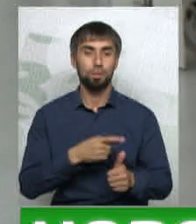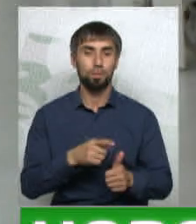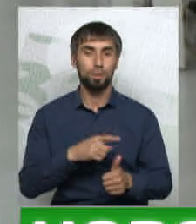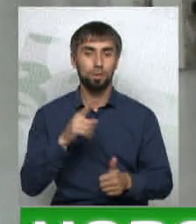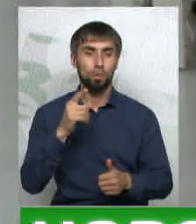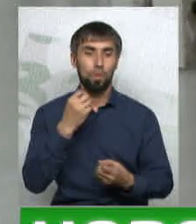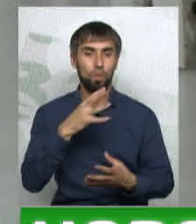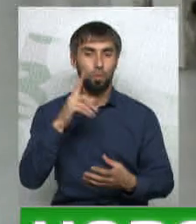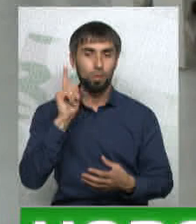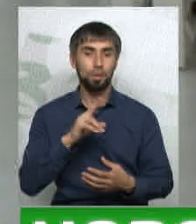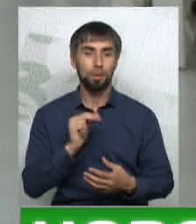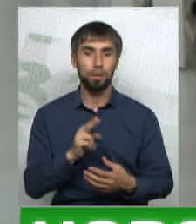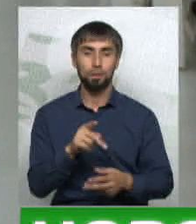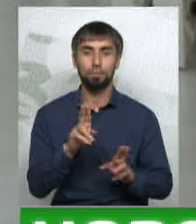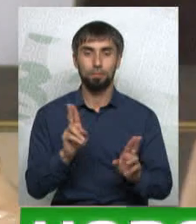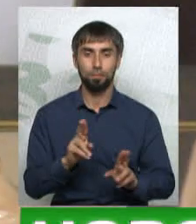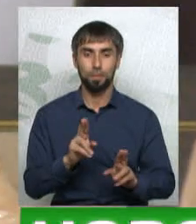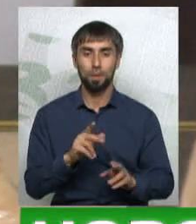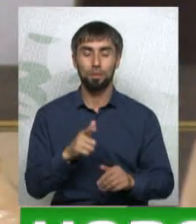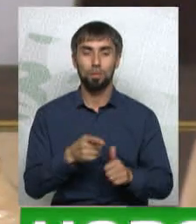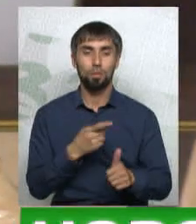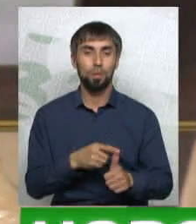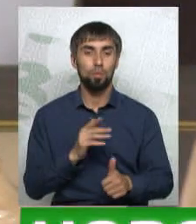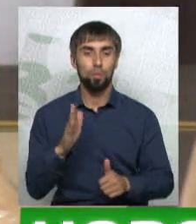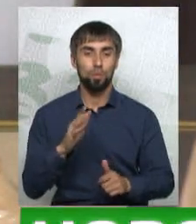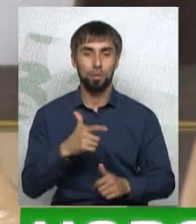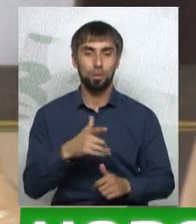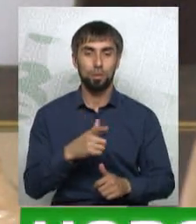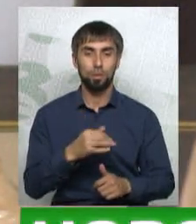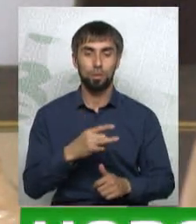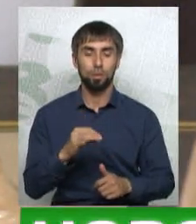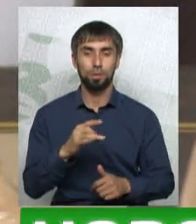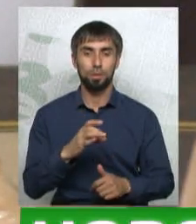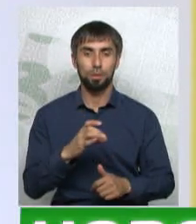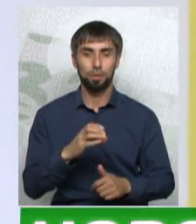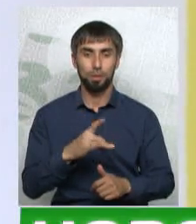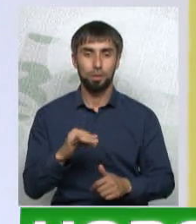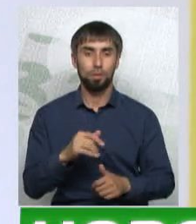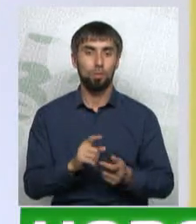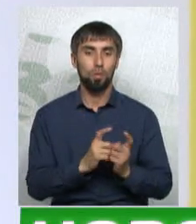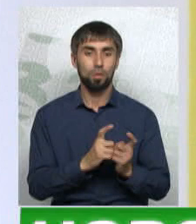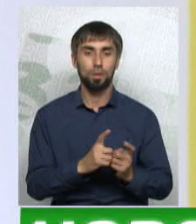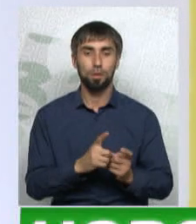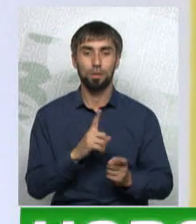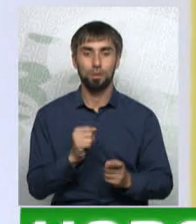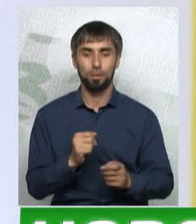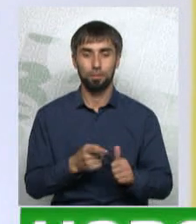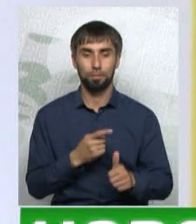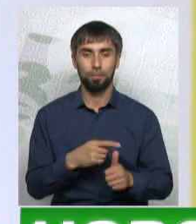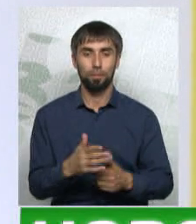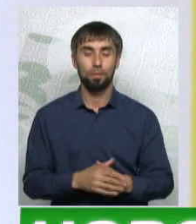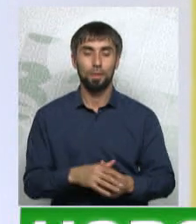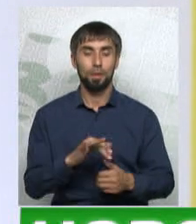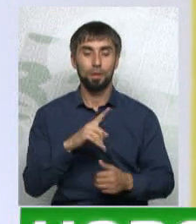интеллектуальной игры. Словом, будущие грейсмейстеры борются за право участия на всероссийских соревнованиях. Исходя из того, что вы